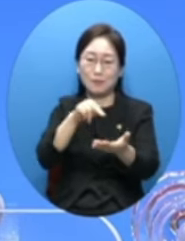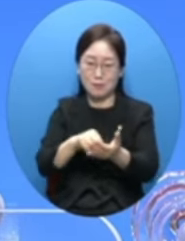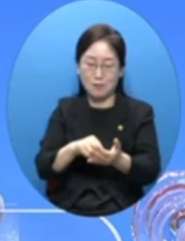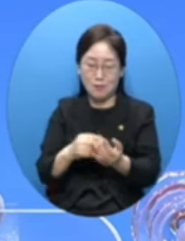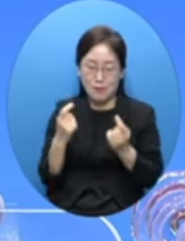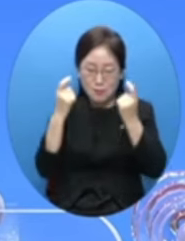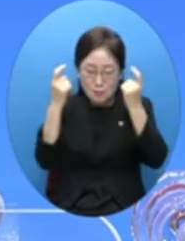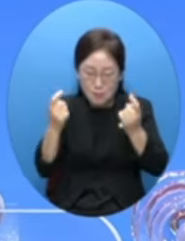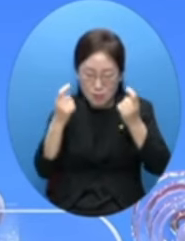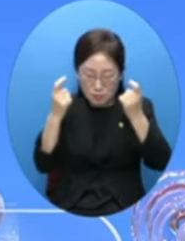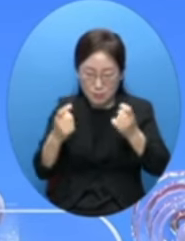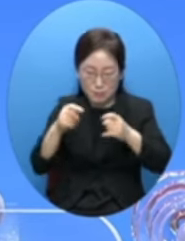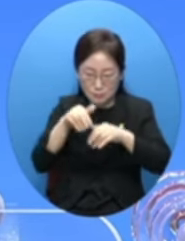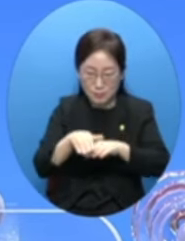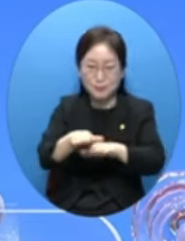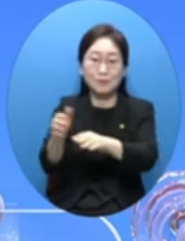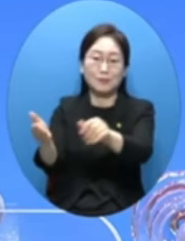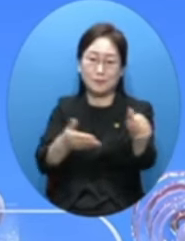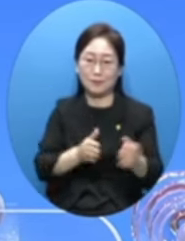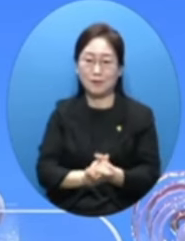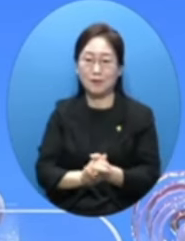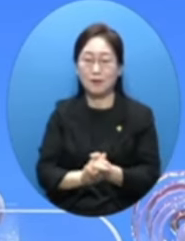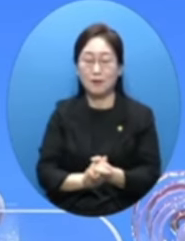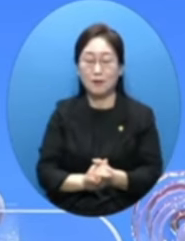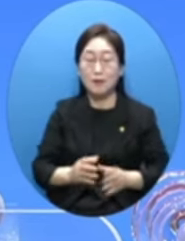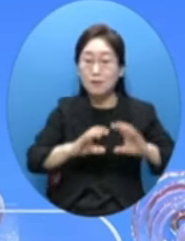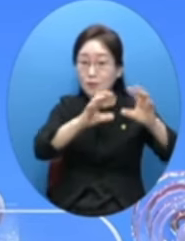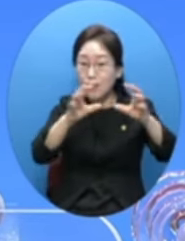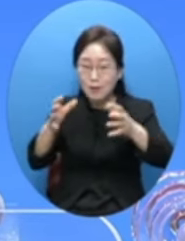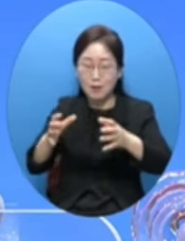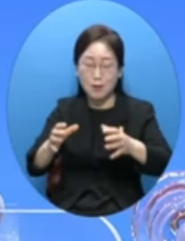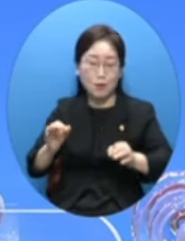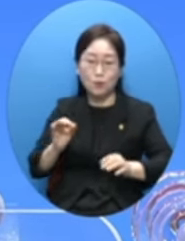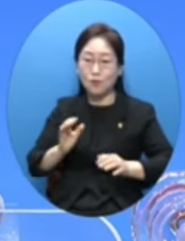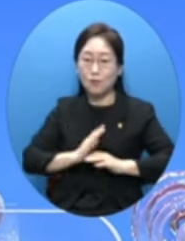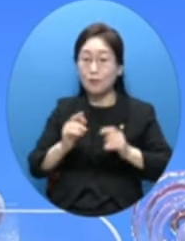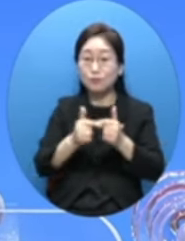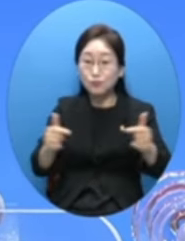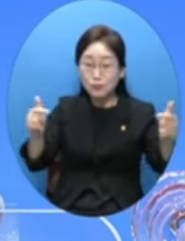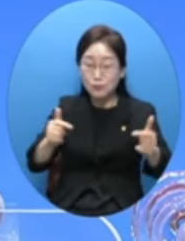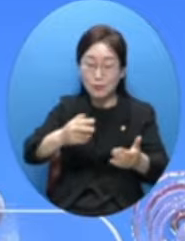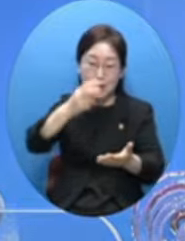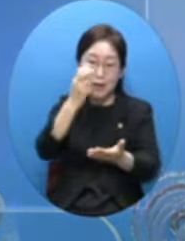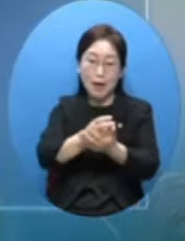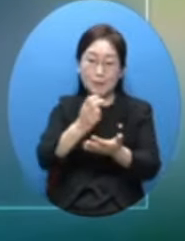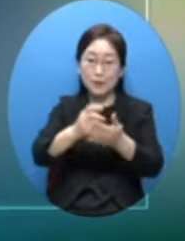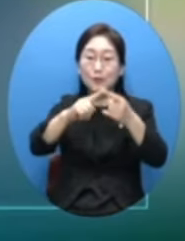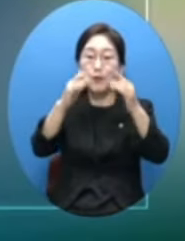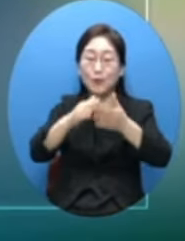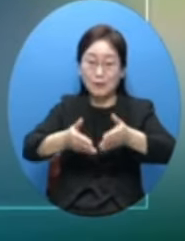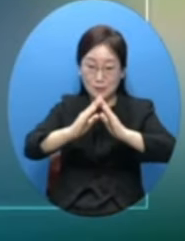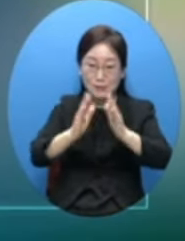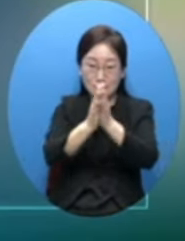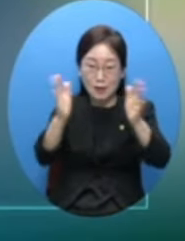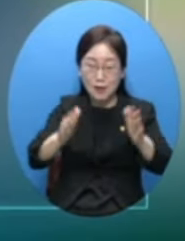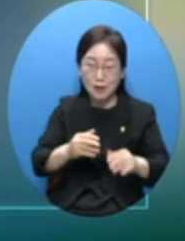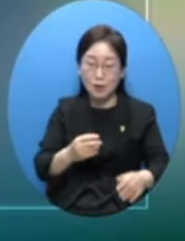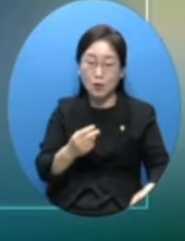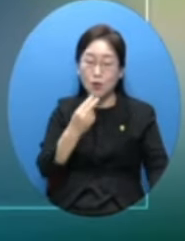합니다. 온 세계에 놀라운 풍약설을 일으키고 감리교를 생시한 존 웨슬리 목사님이